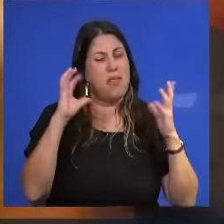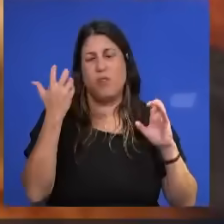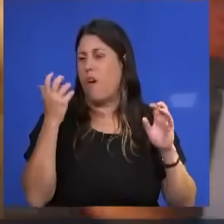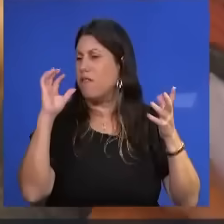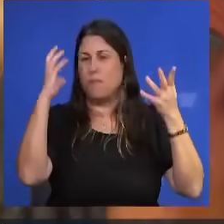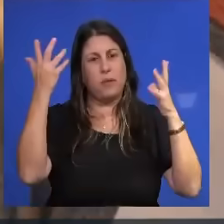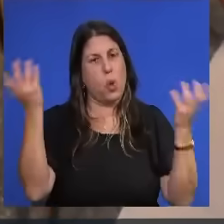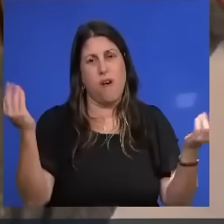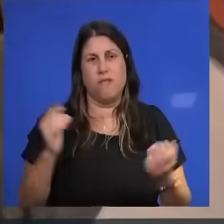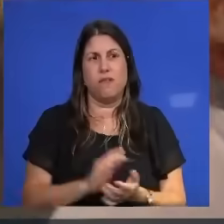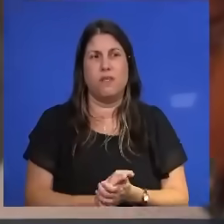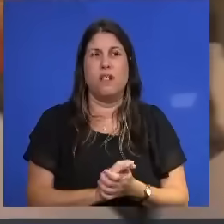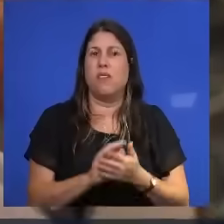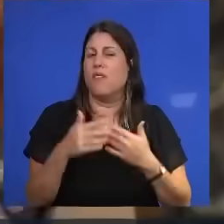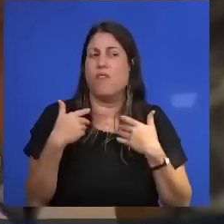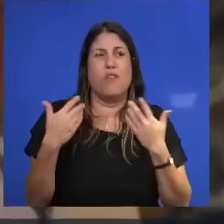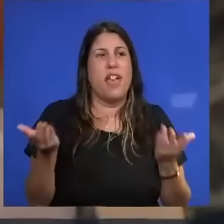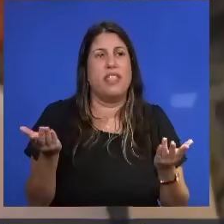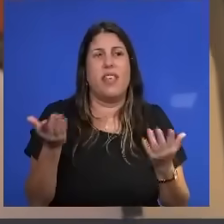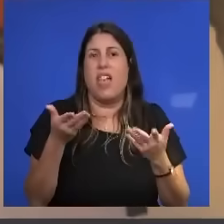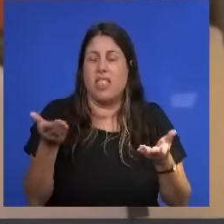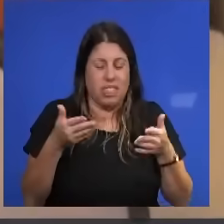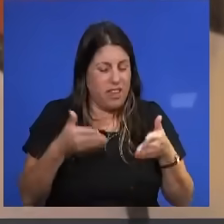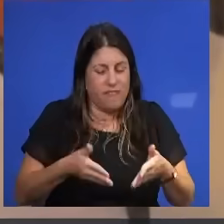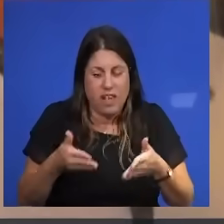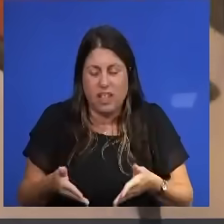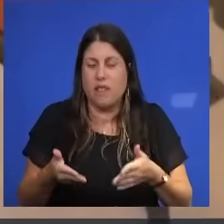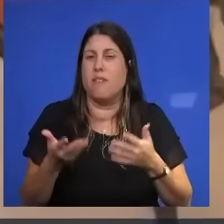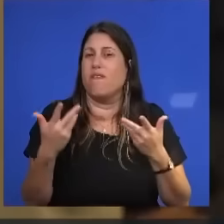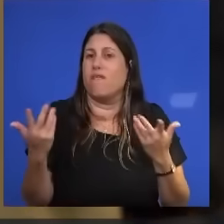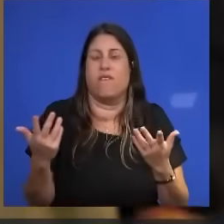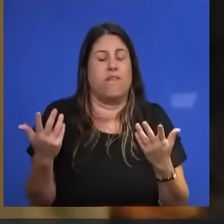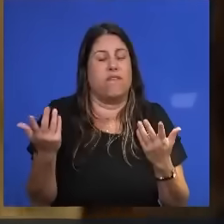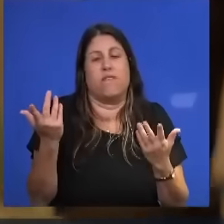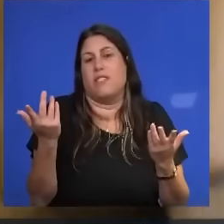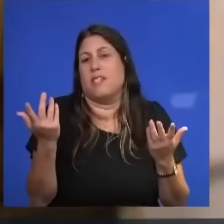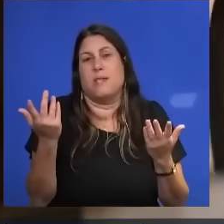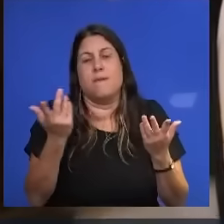לנו דברים, ואין לנו ודאות לשום דבר.